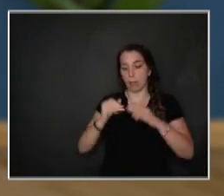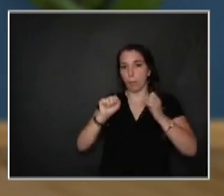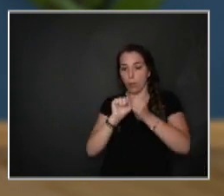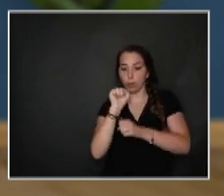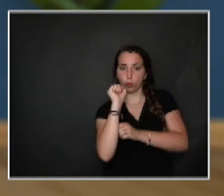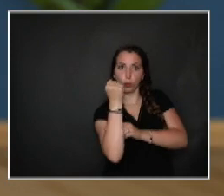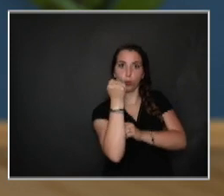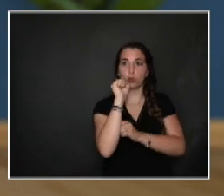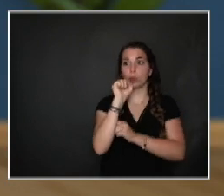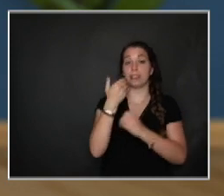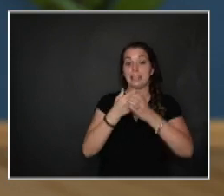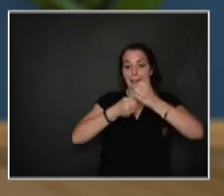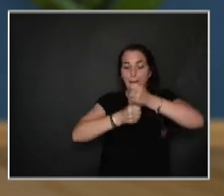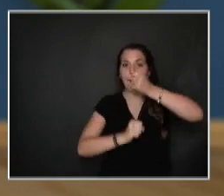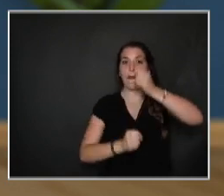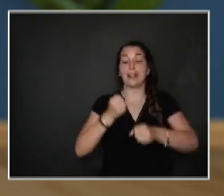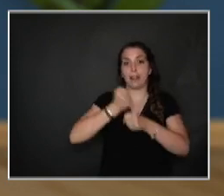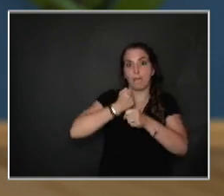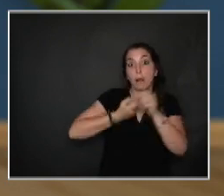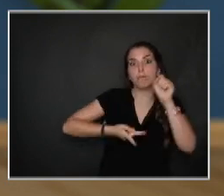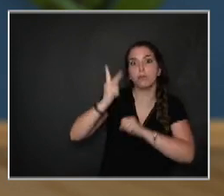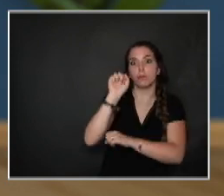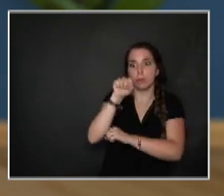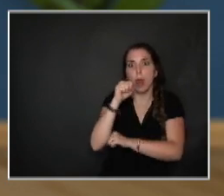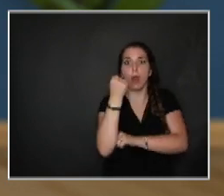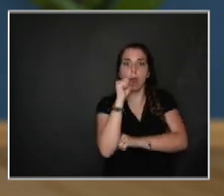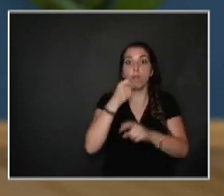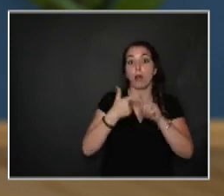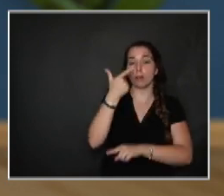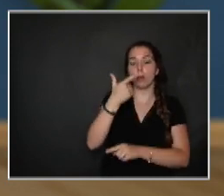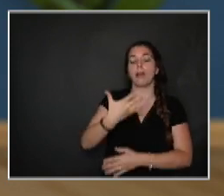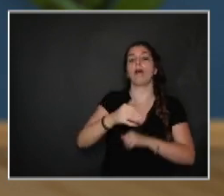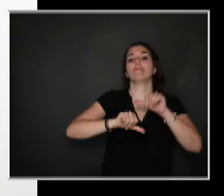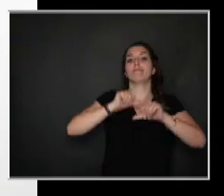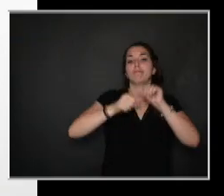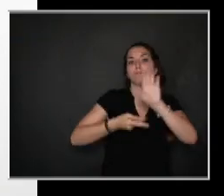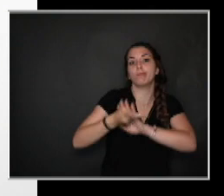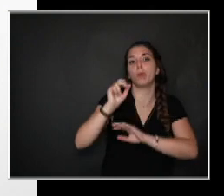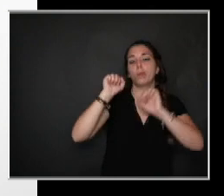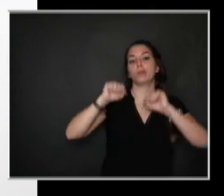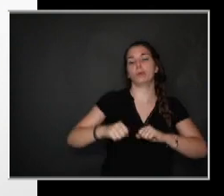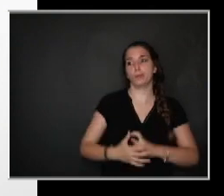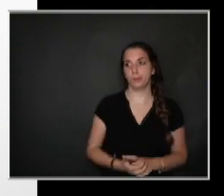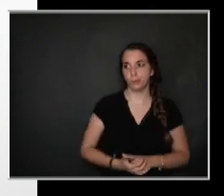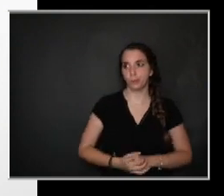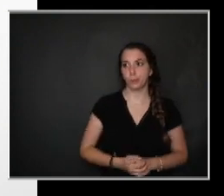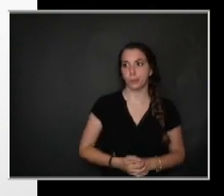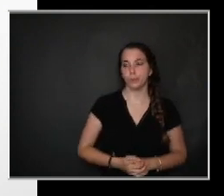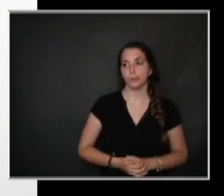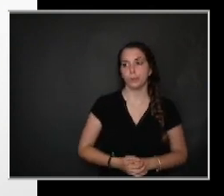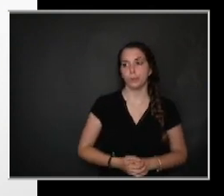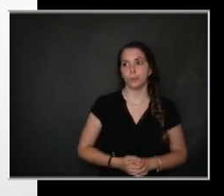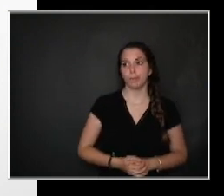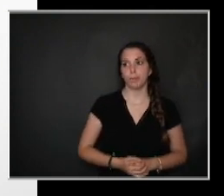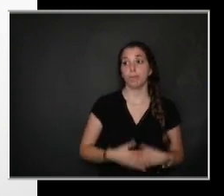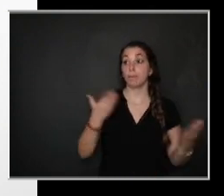travaille le plus, que l'usure va être la plus fréquente, la plus précoce, et que les douleurs peuvent survenir. Alors voici une